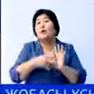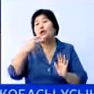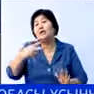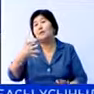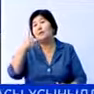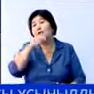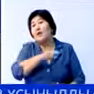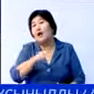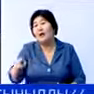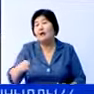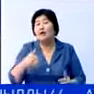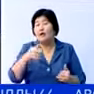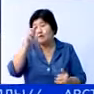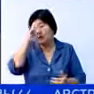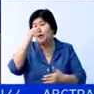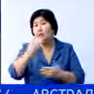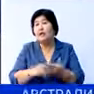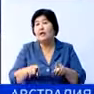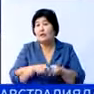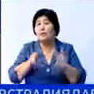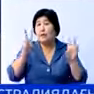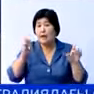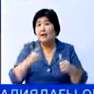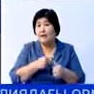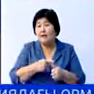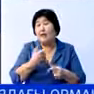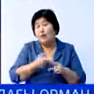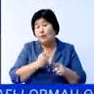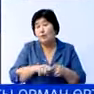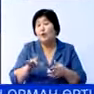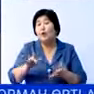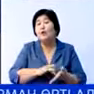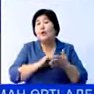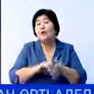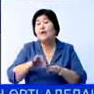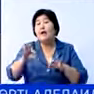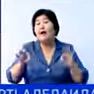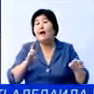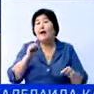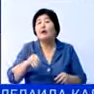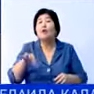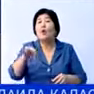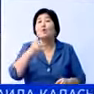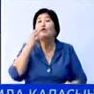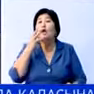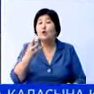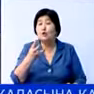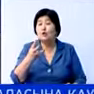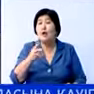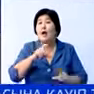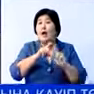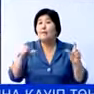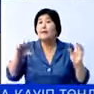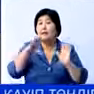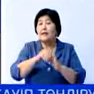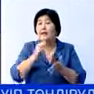жылға арналған мемлекет бағдарламасы деп аталады. Бағдарлама аясында республикалық туристендіру картасына облыстан 3 объекті